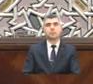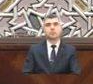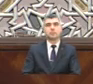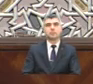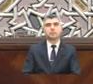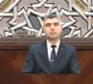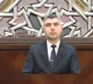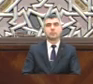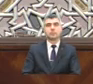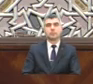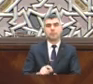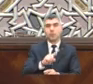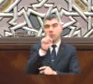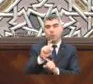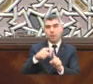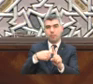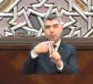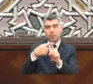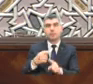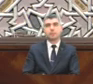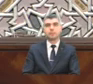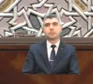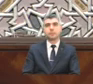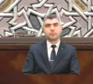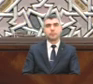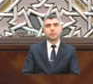هل من تعقيب اضافي؟